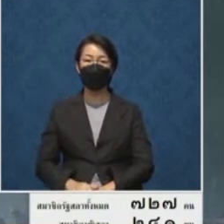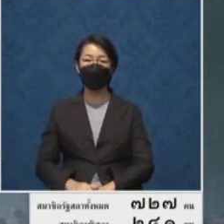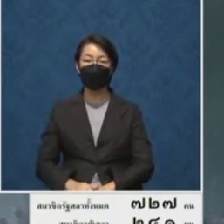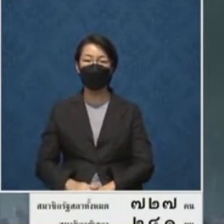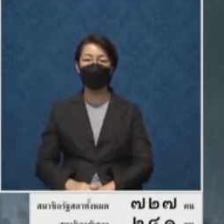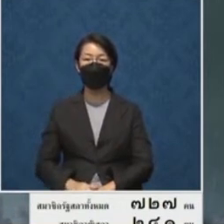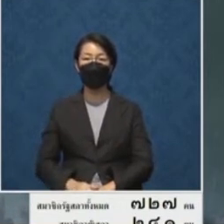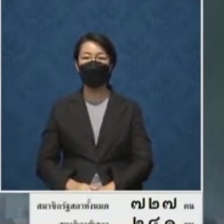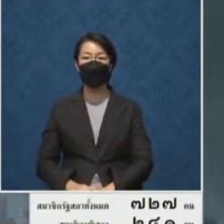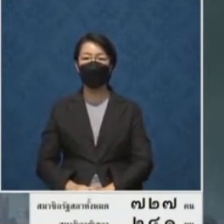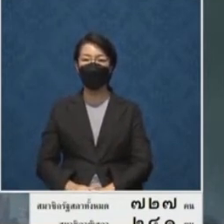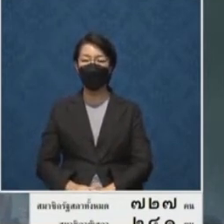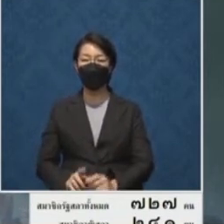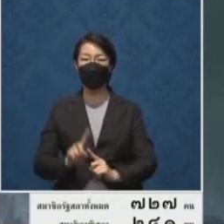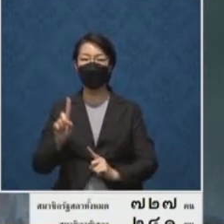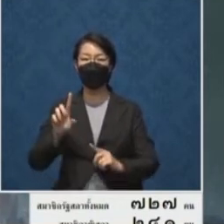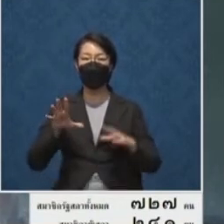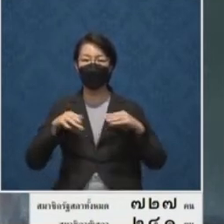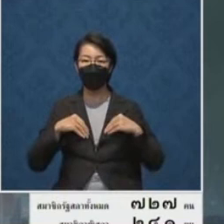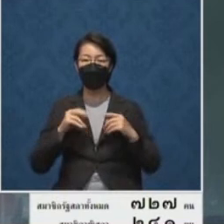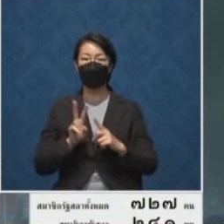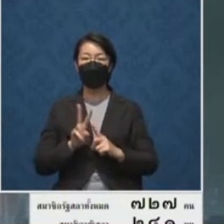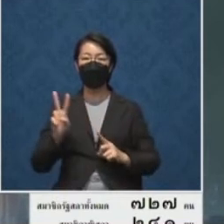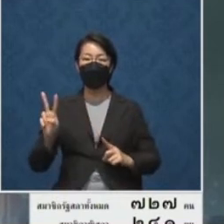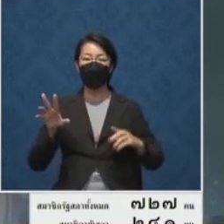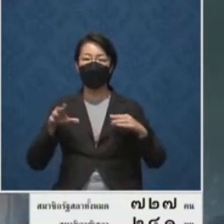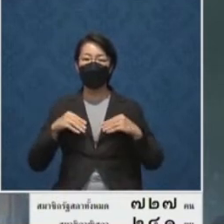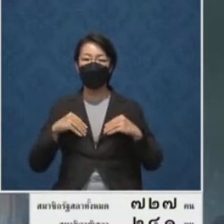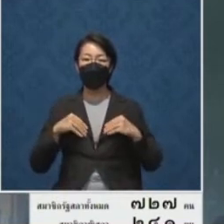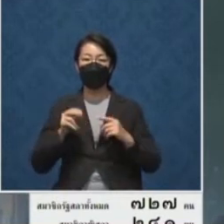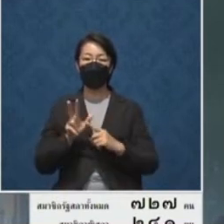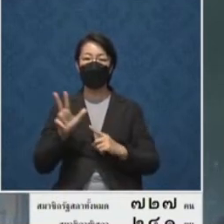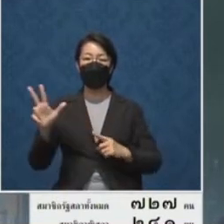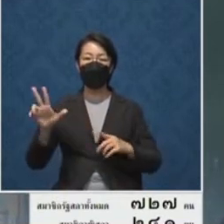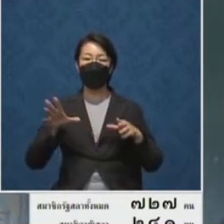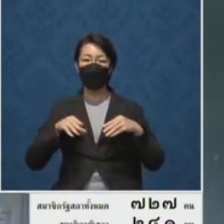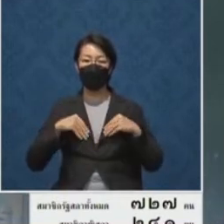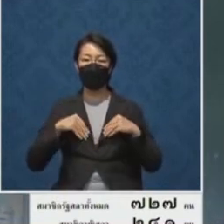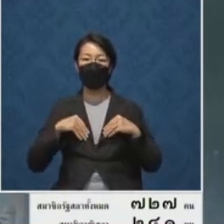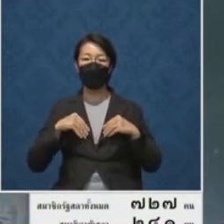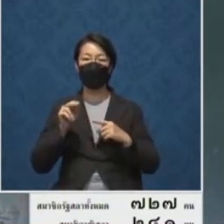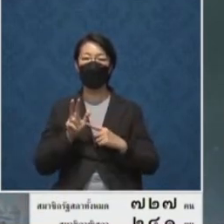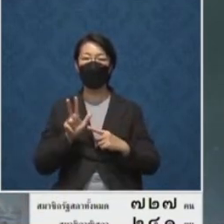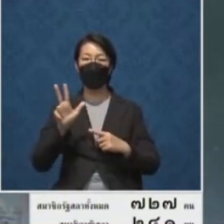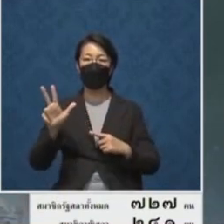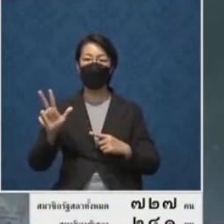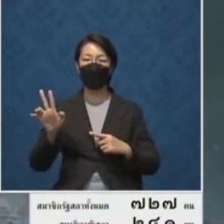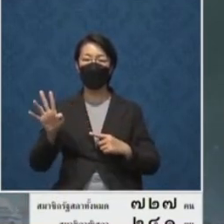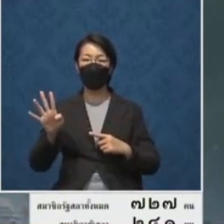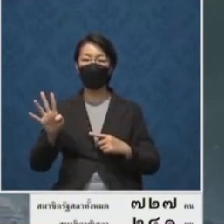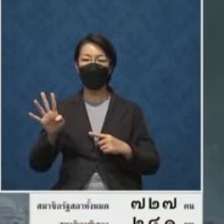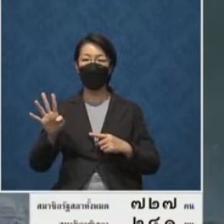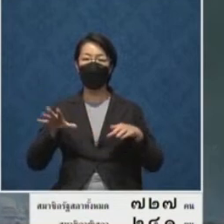แก้วพิจิตร 1รับหลักการ2รับหลักการ3รับหลักการ